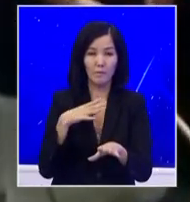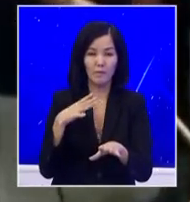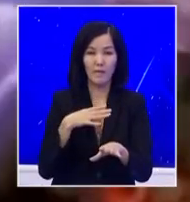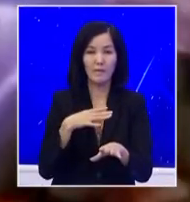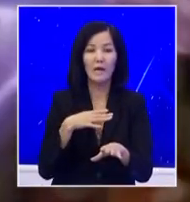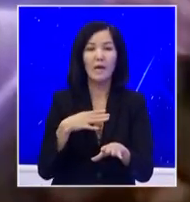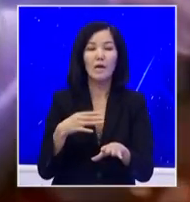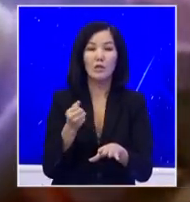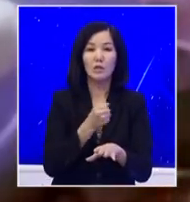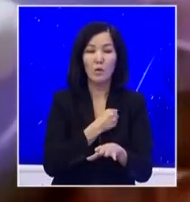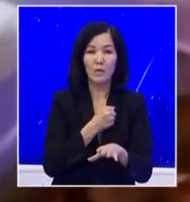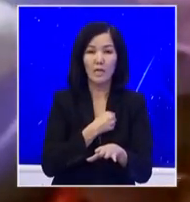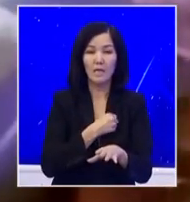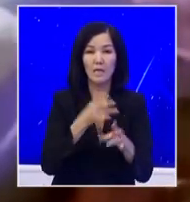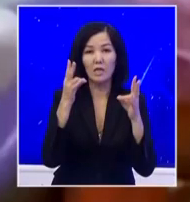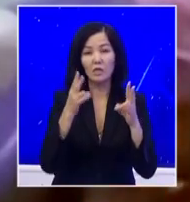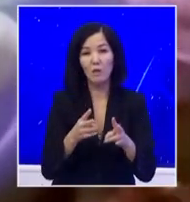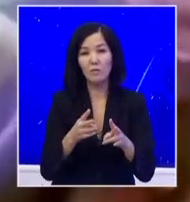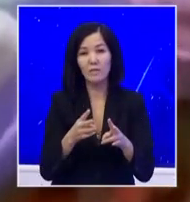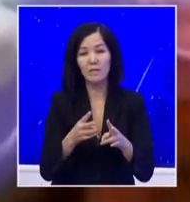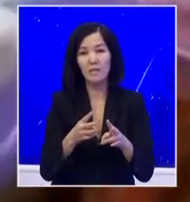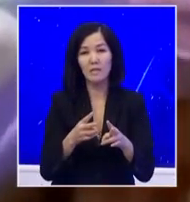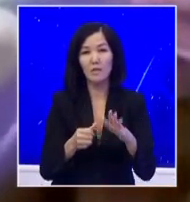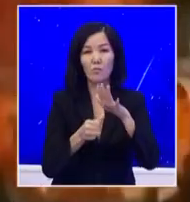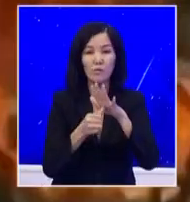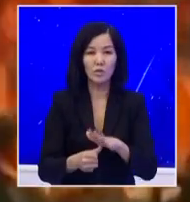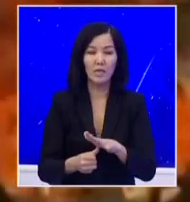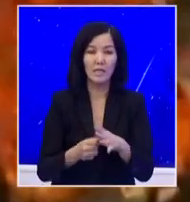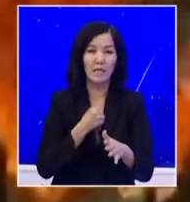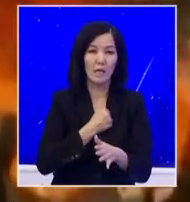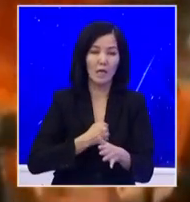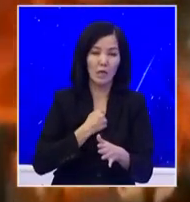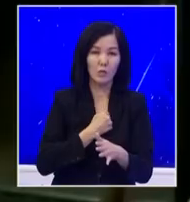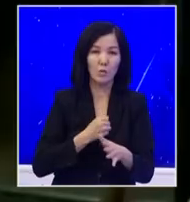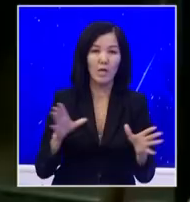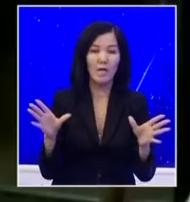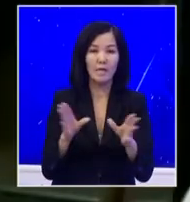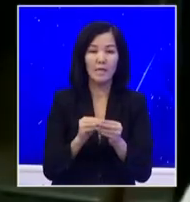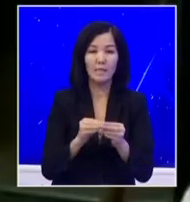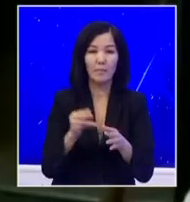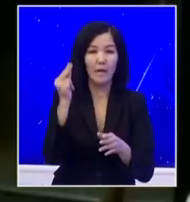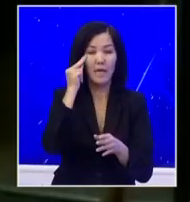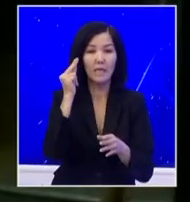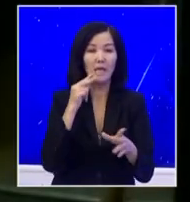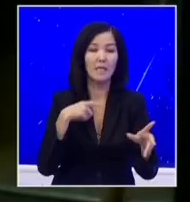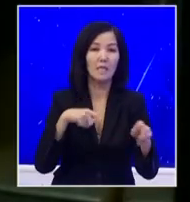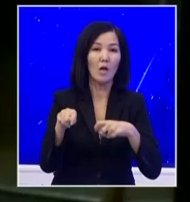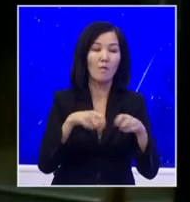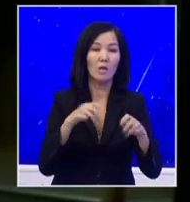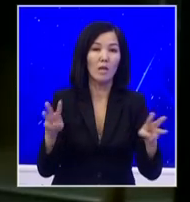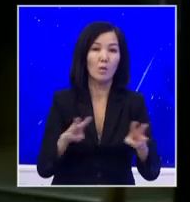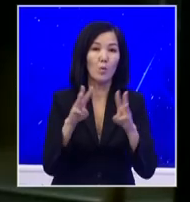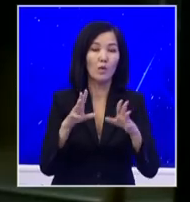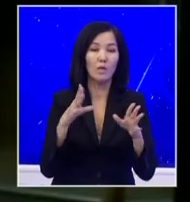Олар жауынгерлеріне жауыздық танытқандарға ашулы. Елдегі кәсіпқой бірлестік өкілдері аспан асты елінің тауарларын өрттеп